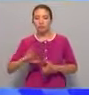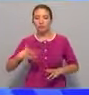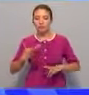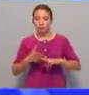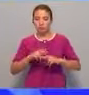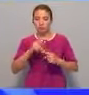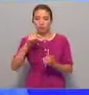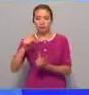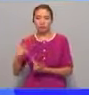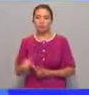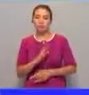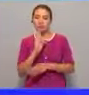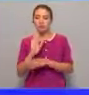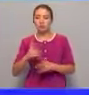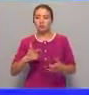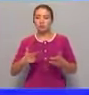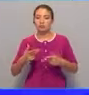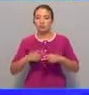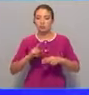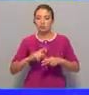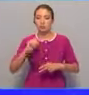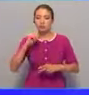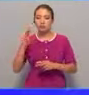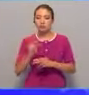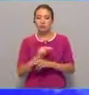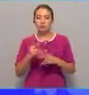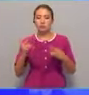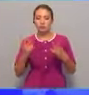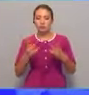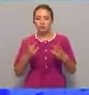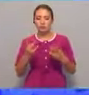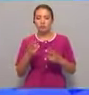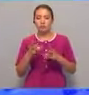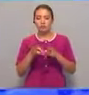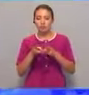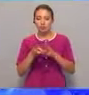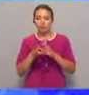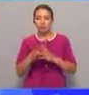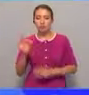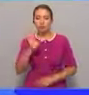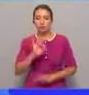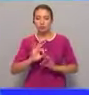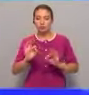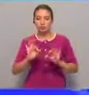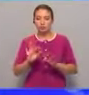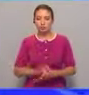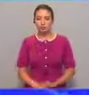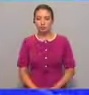нақты тапсырма берді. Алдағы жылы күрделі жөндеуді қажет ететін қазандықтардың жай-күйін бағамдады.